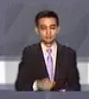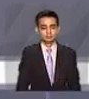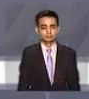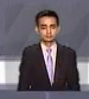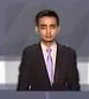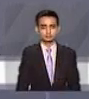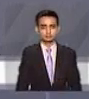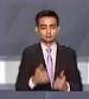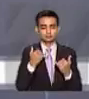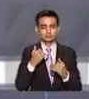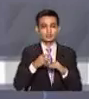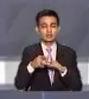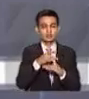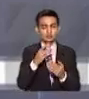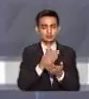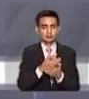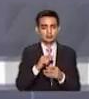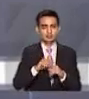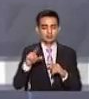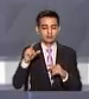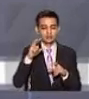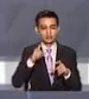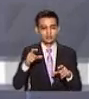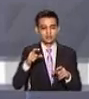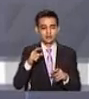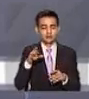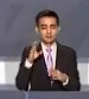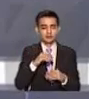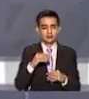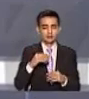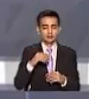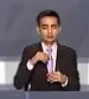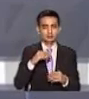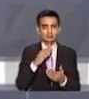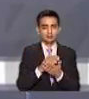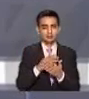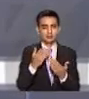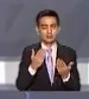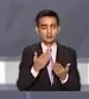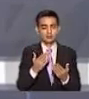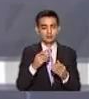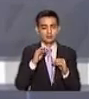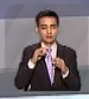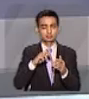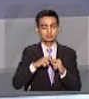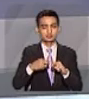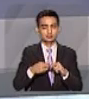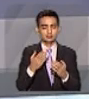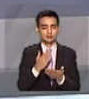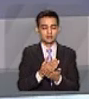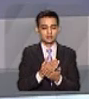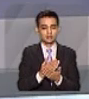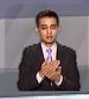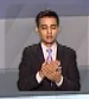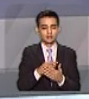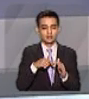Тем временем в регионах растет число недовольных местной исполнительной властью. Ерганат, какие основные причины? Я Асқар